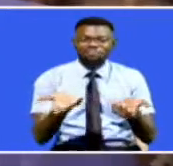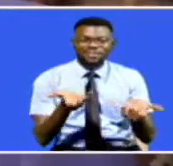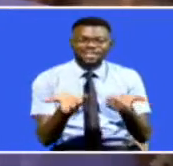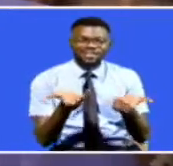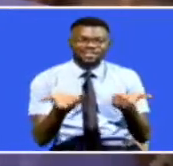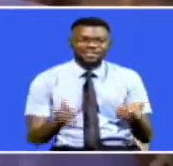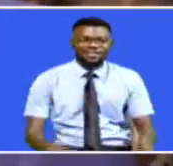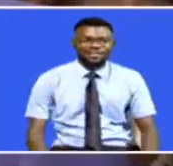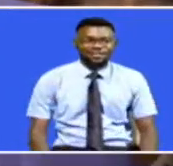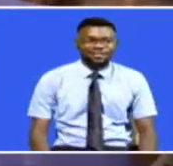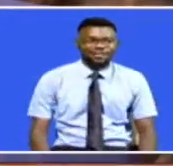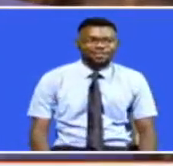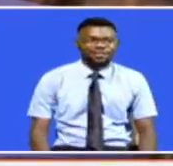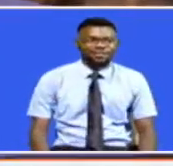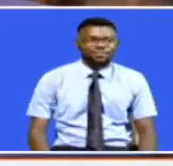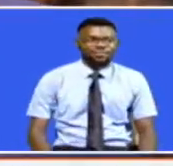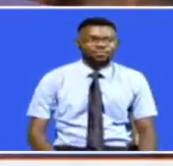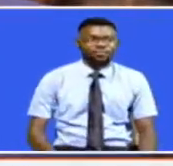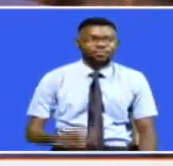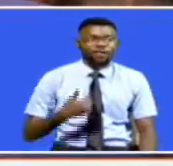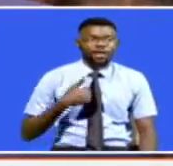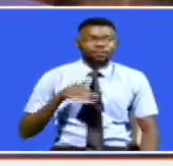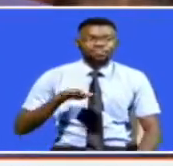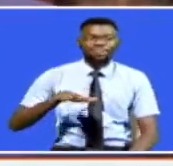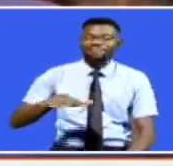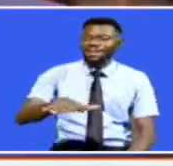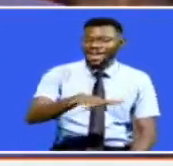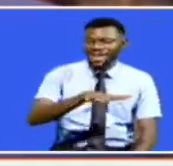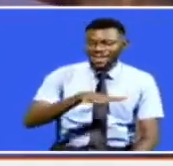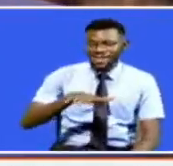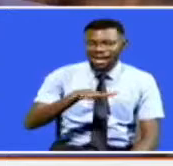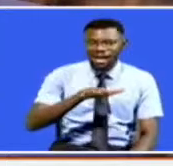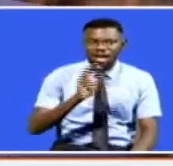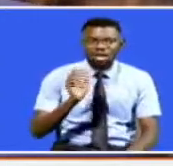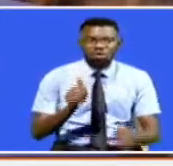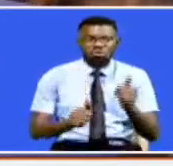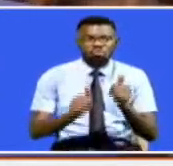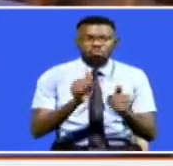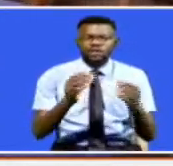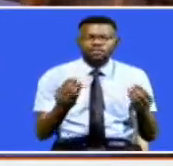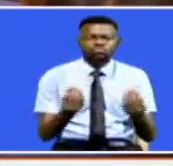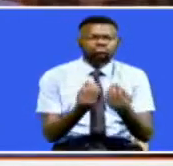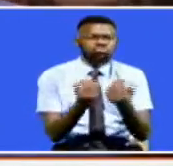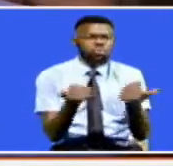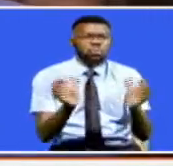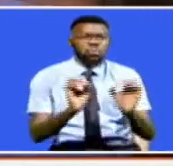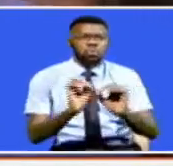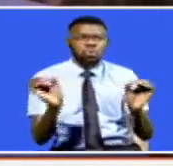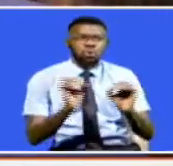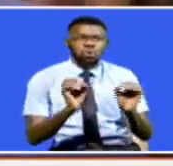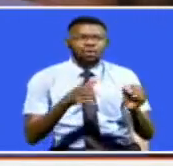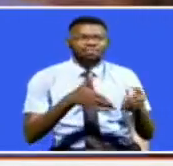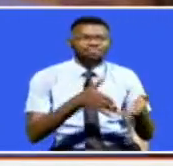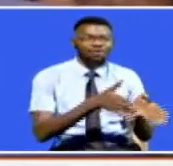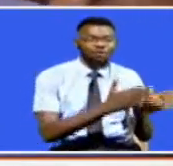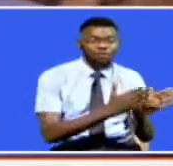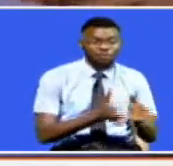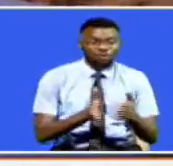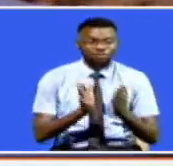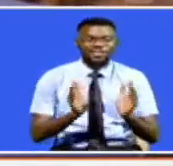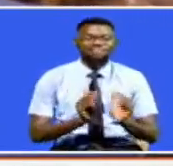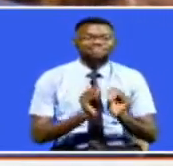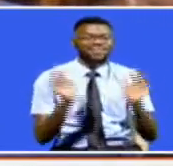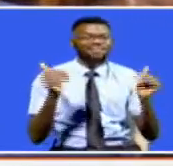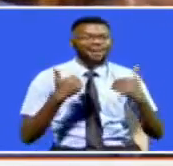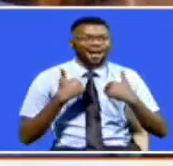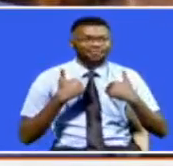many areas that we would say have not been properly tapped and that will provide great opportunities. There are very many areas